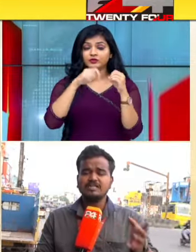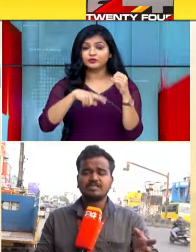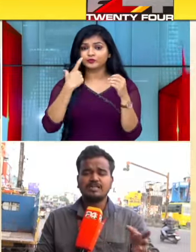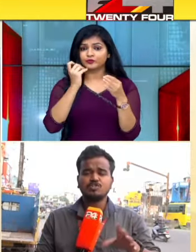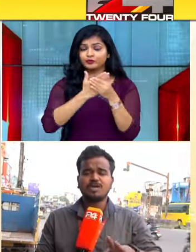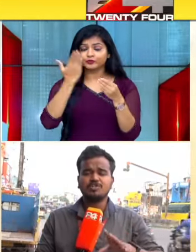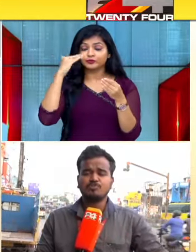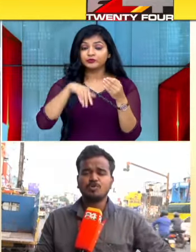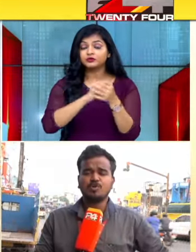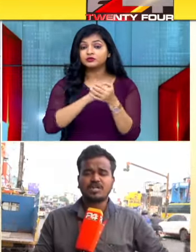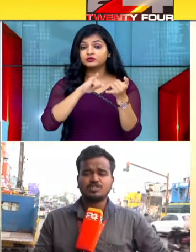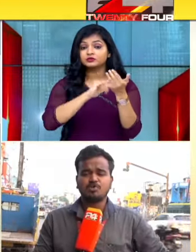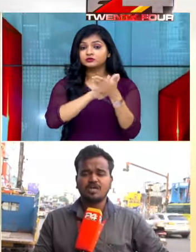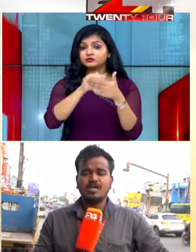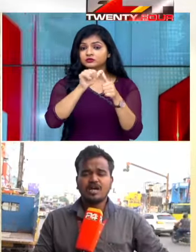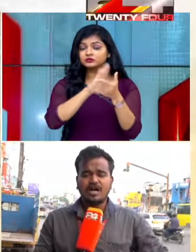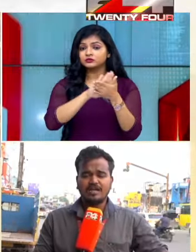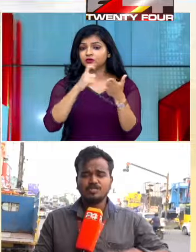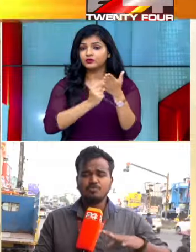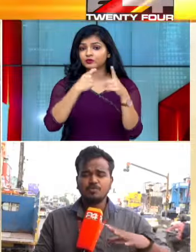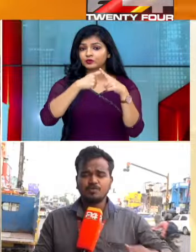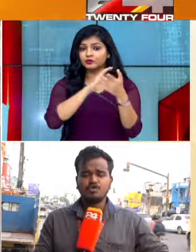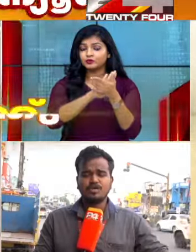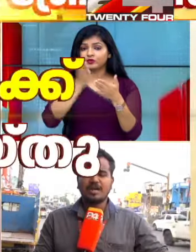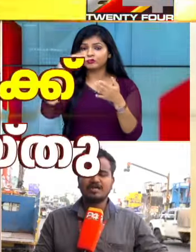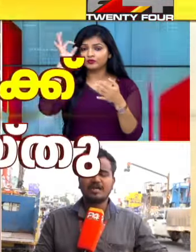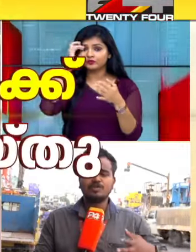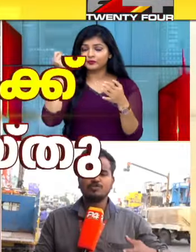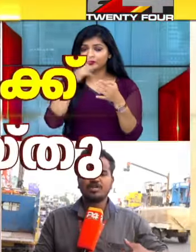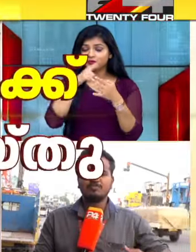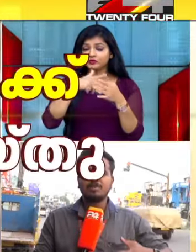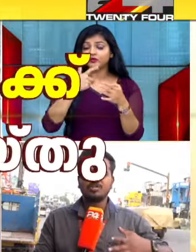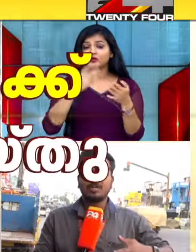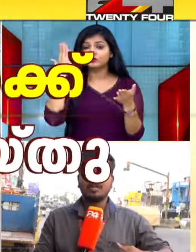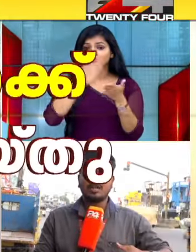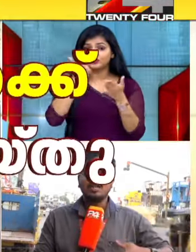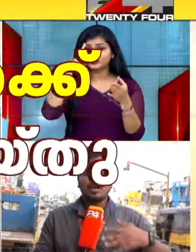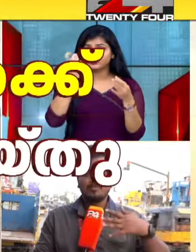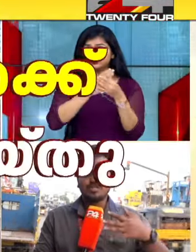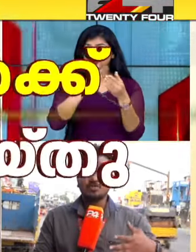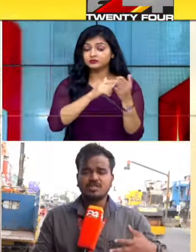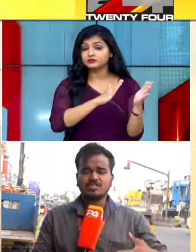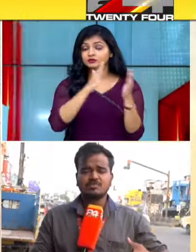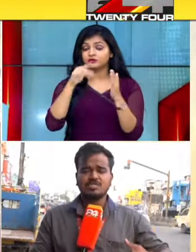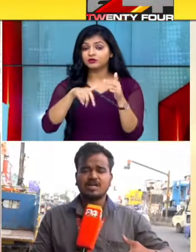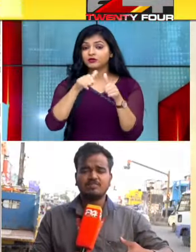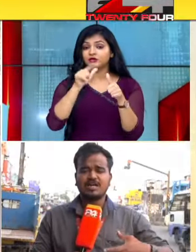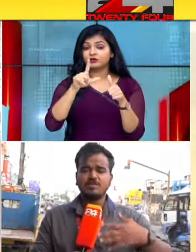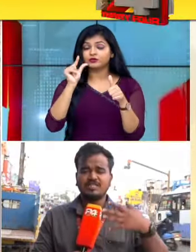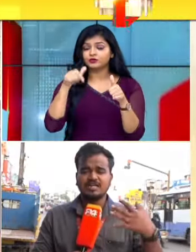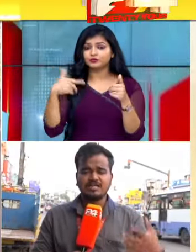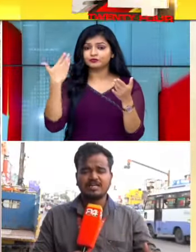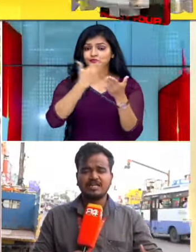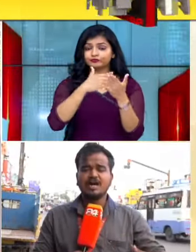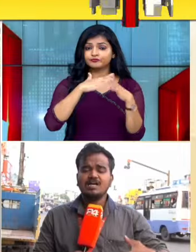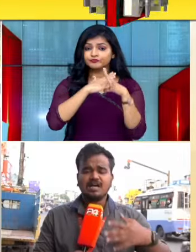ഖാൻ്റെ റയീസ് റിലീസുമായി ബന്ധപ്പെട്ടുള്ള ഒരു കേസുമൊക്കെ എടുത്ത് മുന്നോട്ട് വെച്ചുകൊണ്ടാണ് ഈ അല്ലു അർജുൻ്റെ അഭിഭാഷകർ ഇതിനെ പ്രതിരോധിക്കാൻ ശ്രമിച്ചത്. കാരണം